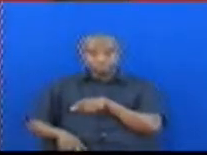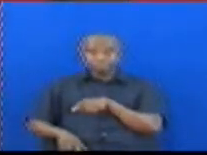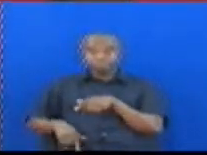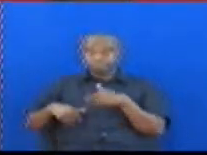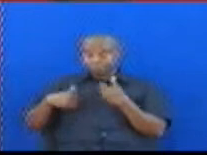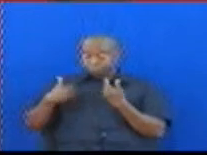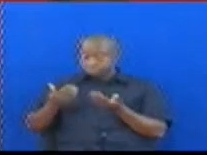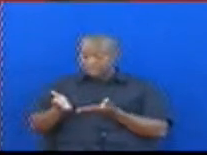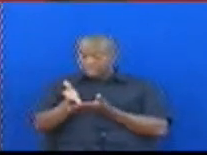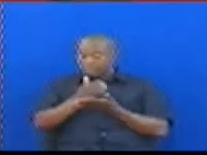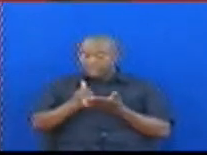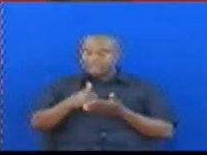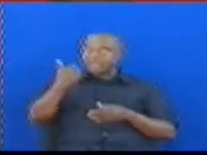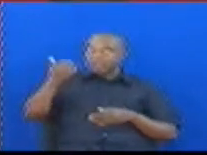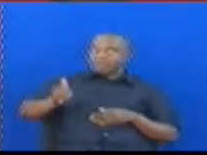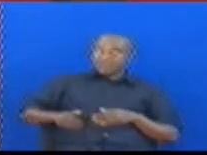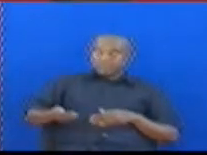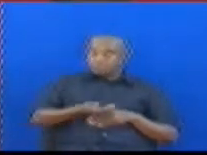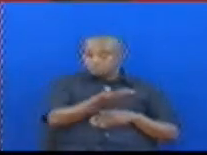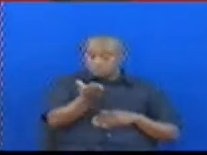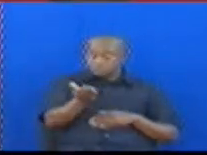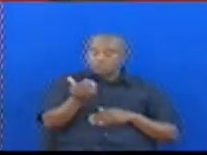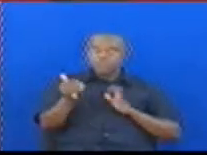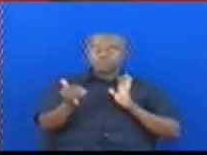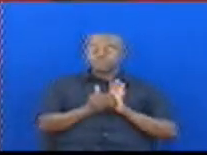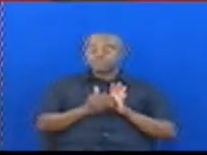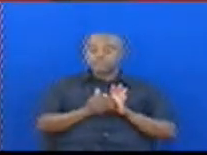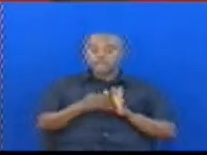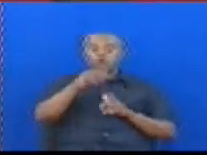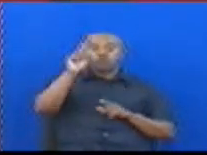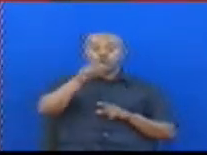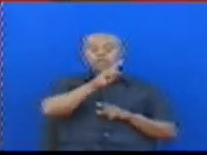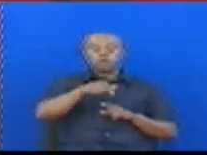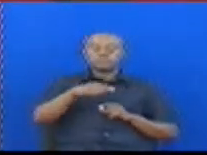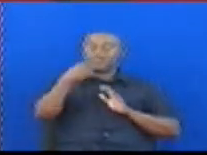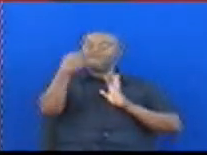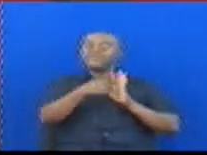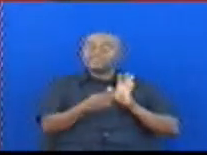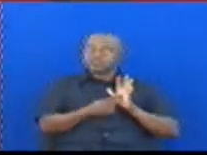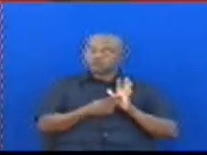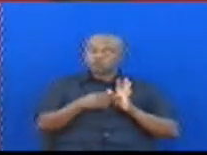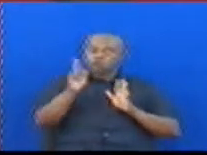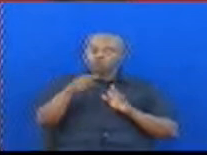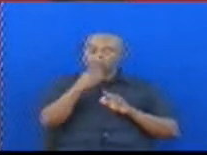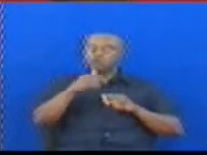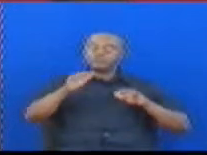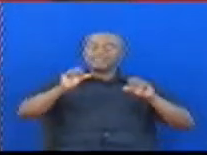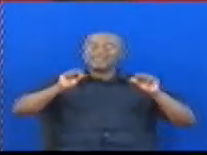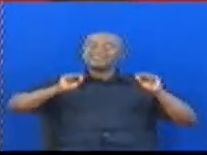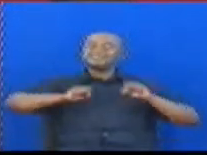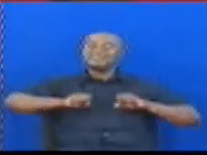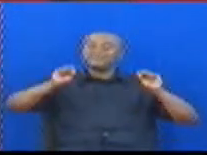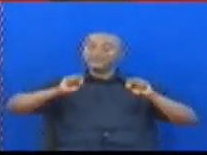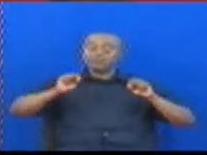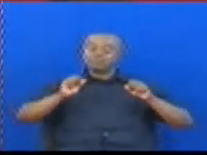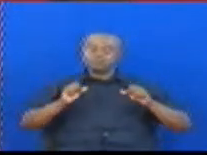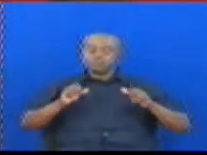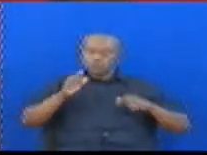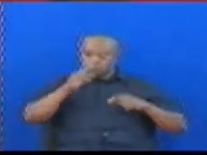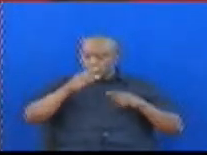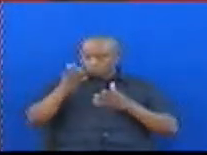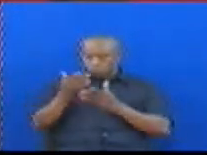kinawaondolea baadhi ya maafisa wa sheria, maafisa wa mahakama na wanasheria wenye sifa wasiende law